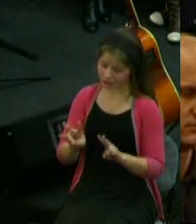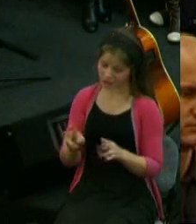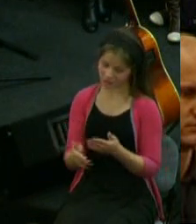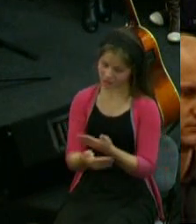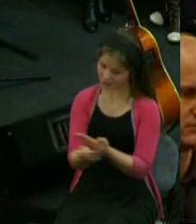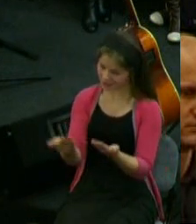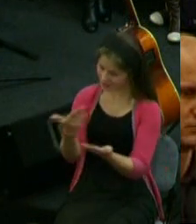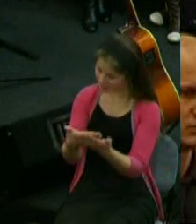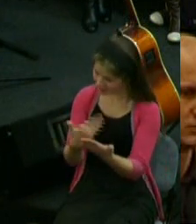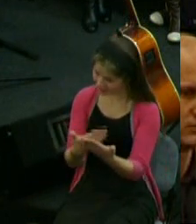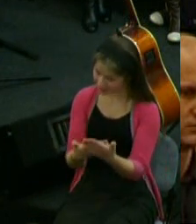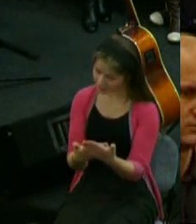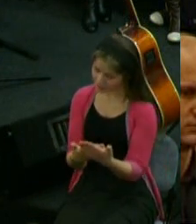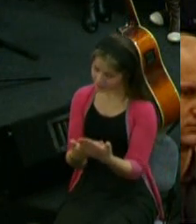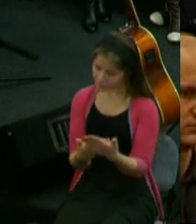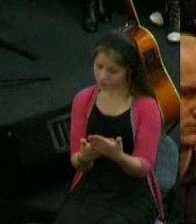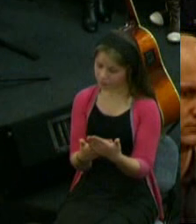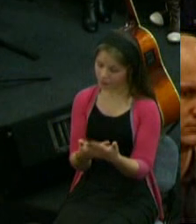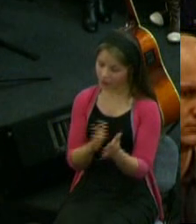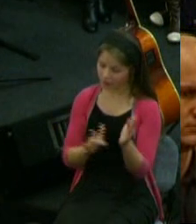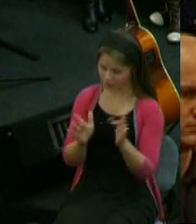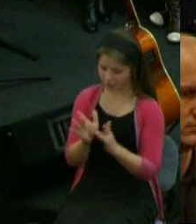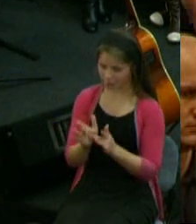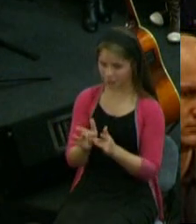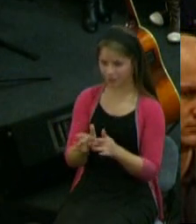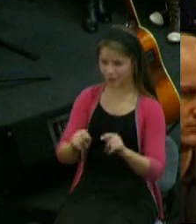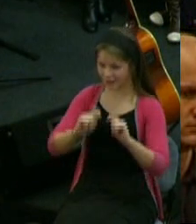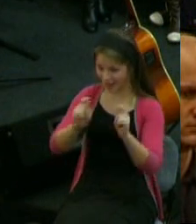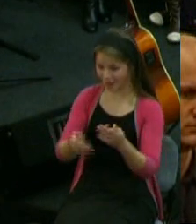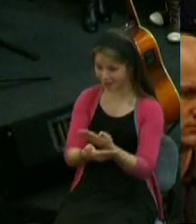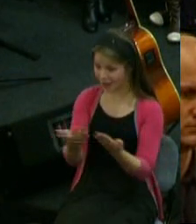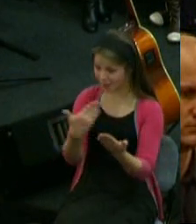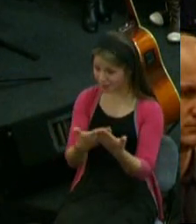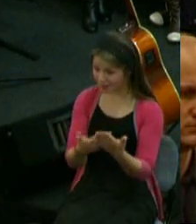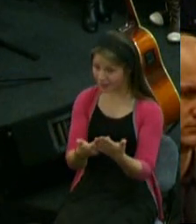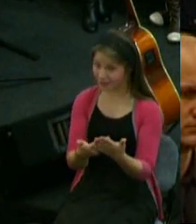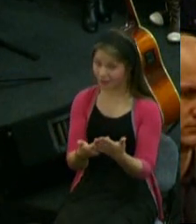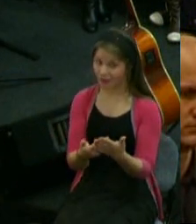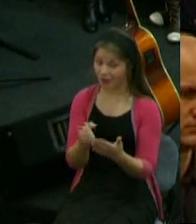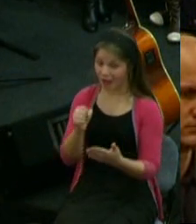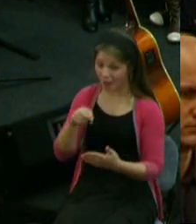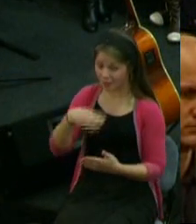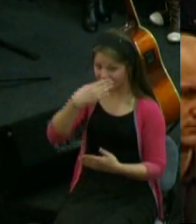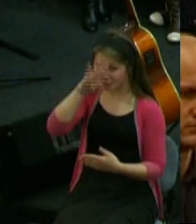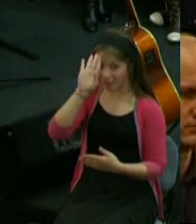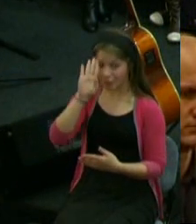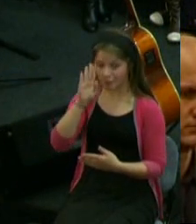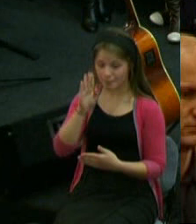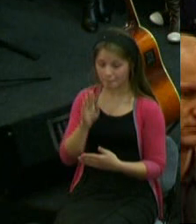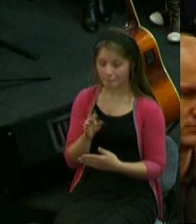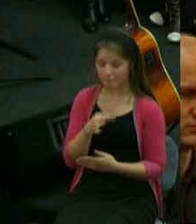нас? Приклад. Він залишив приклад. Ісус залишив для нас приклад. Святий апостол Павел в своєму